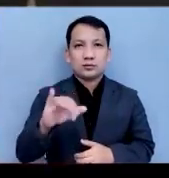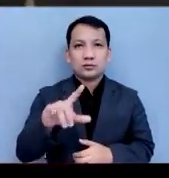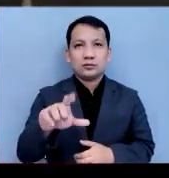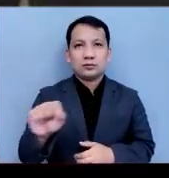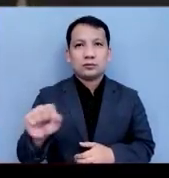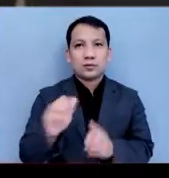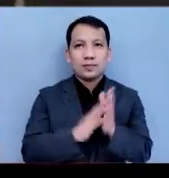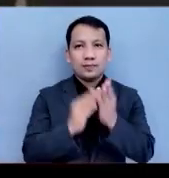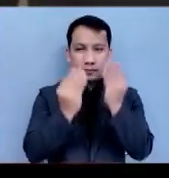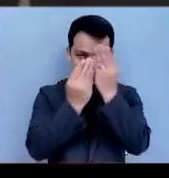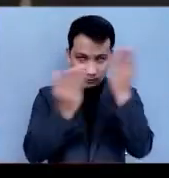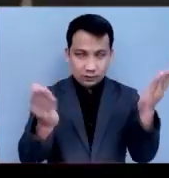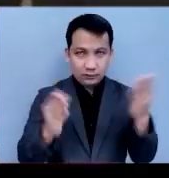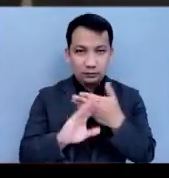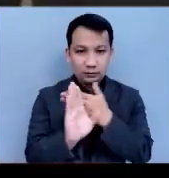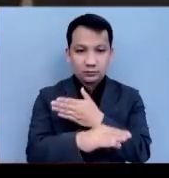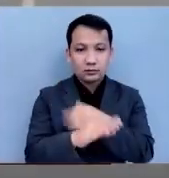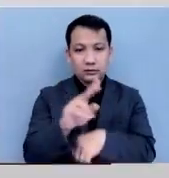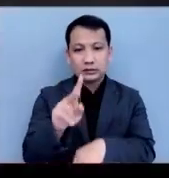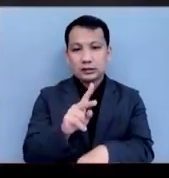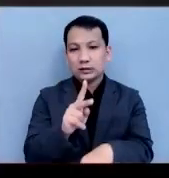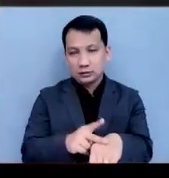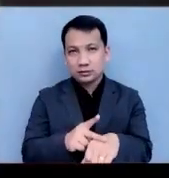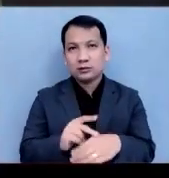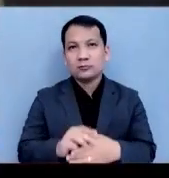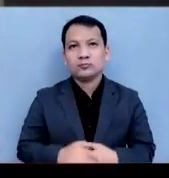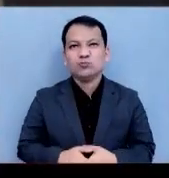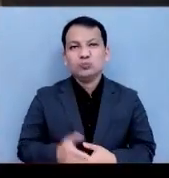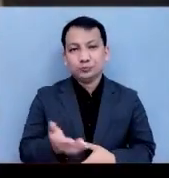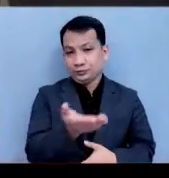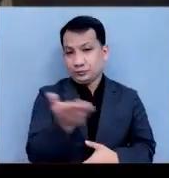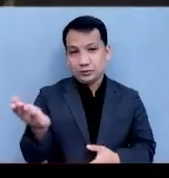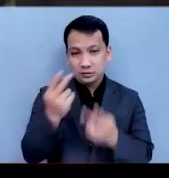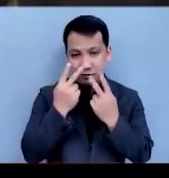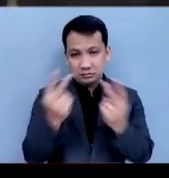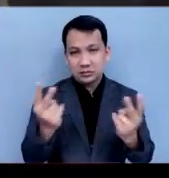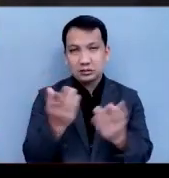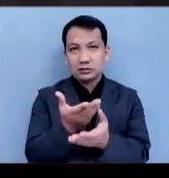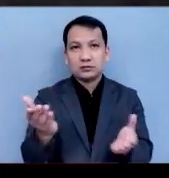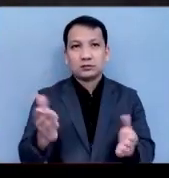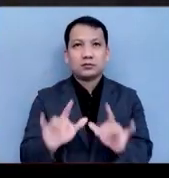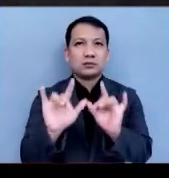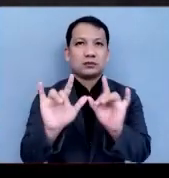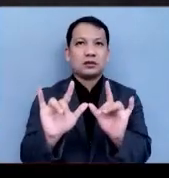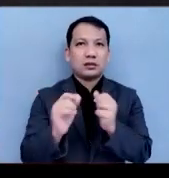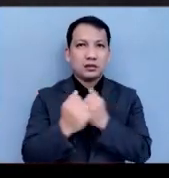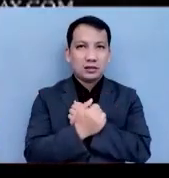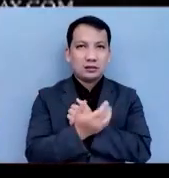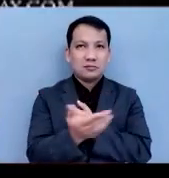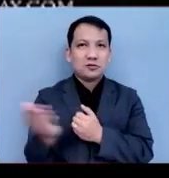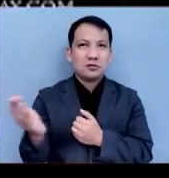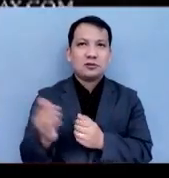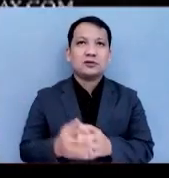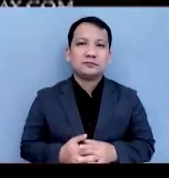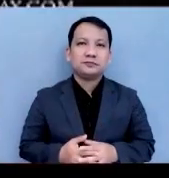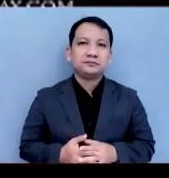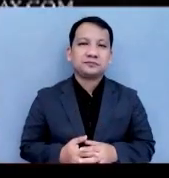to announce that we're coming back to play in the Philippines. We hope to see you there. Mahal namin kayo.